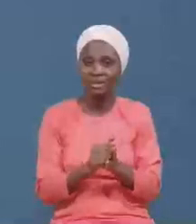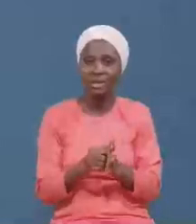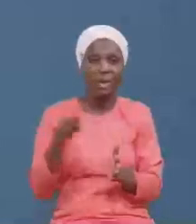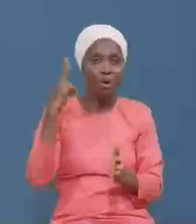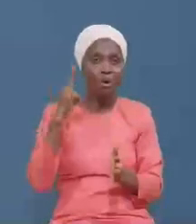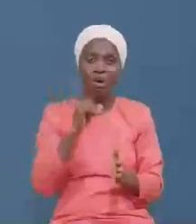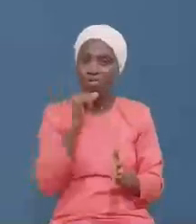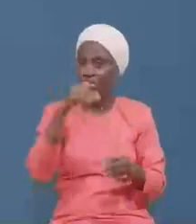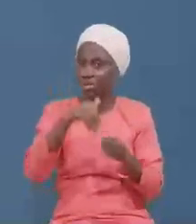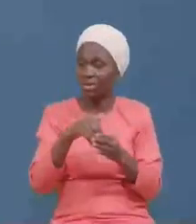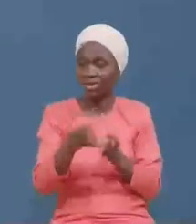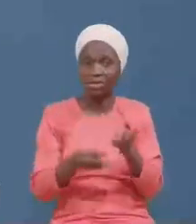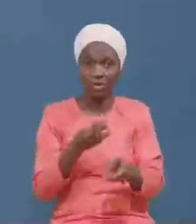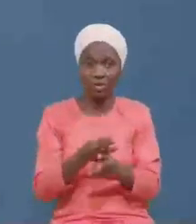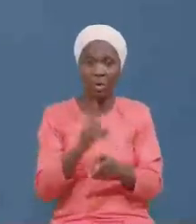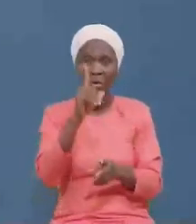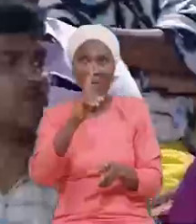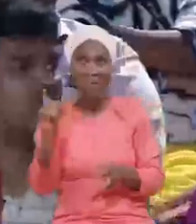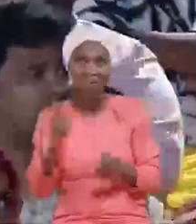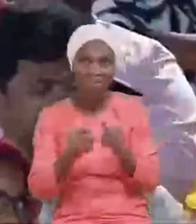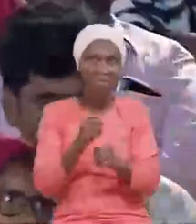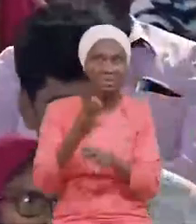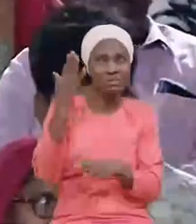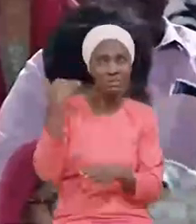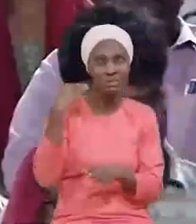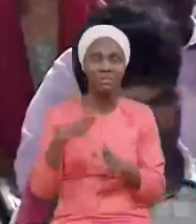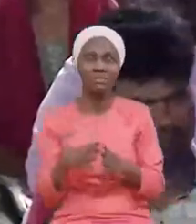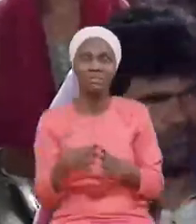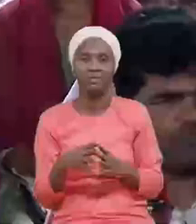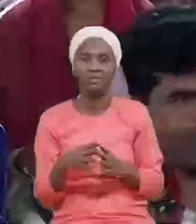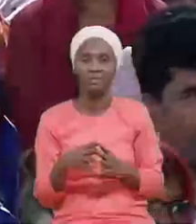qui n'étaient pas dans ce monde 100 ans passés.